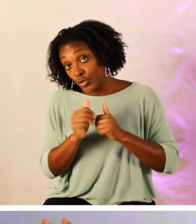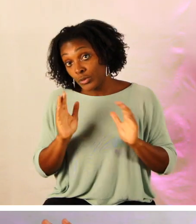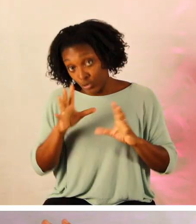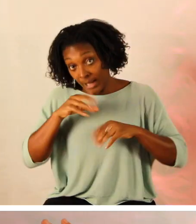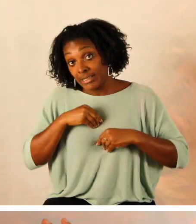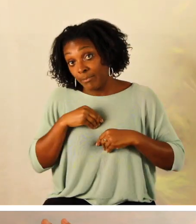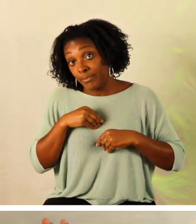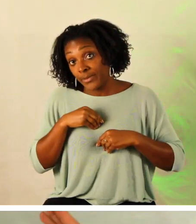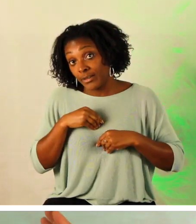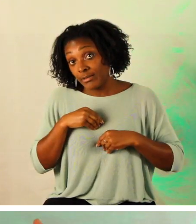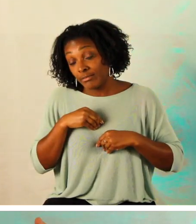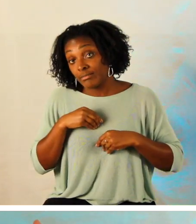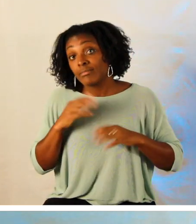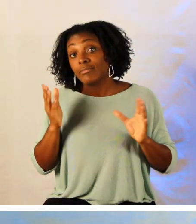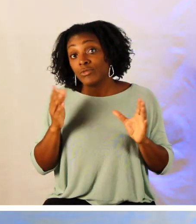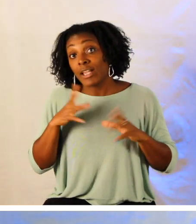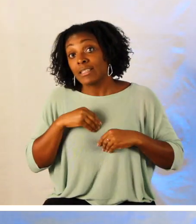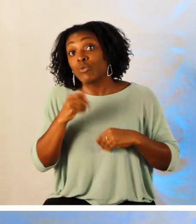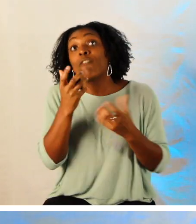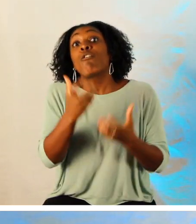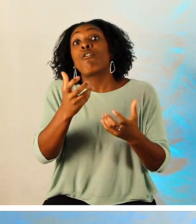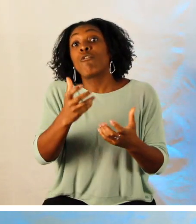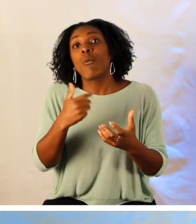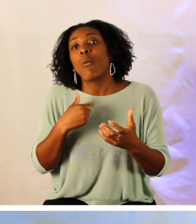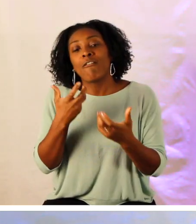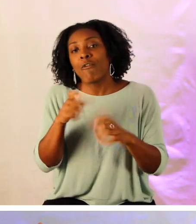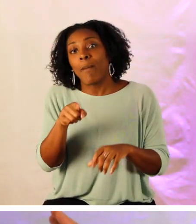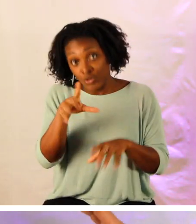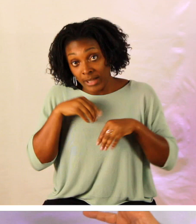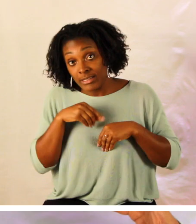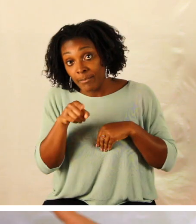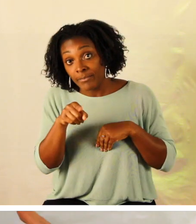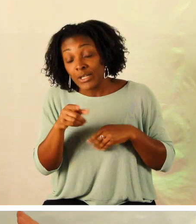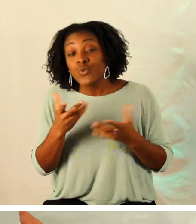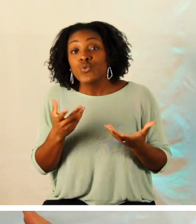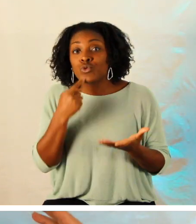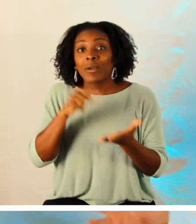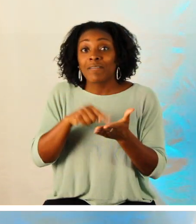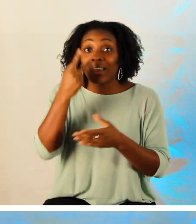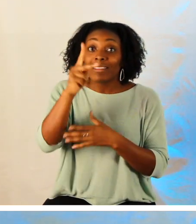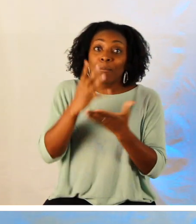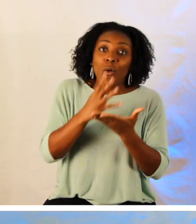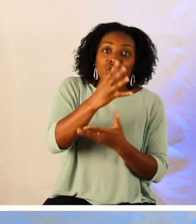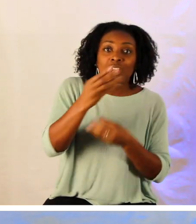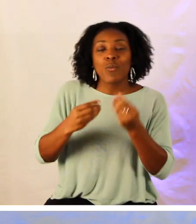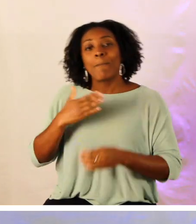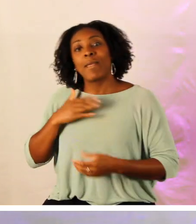côté ce genre de choses que tu aimerais vivre? Qu'est-ce que tu préfères? Tes projets ou mes